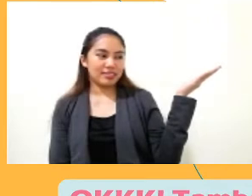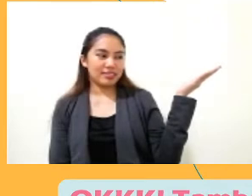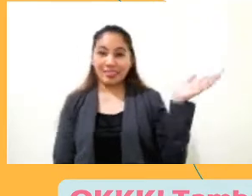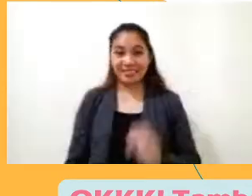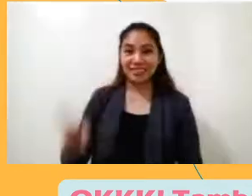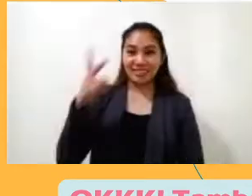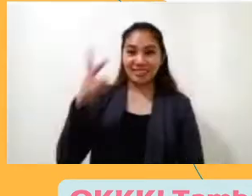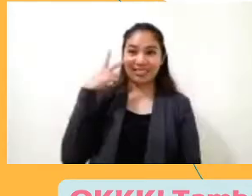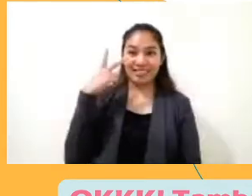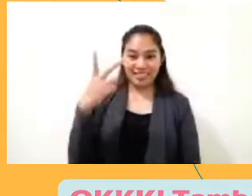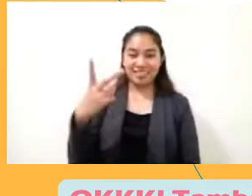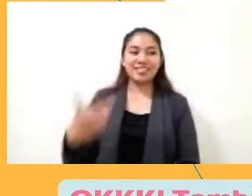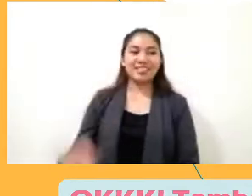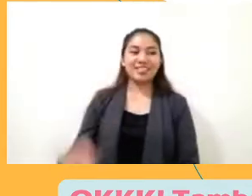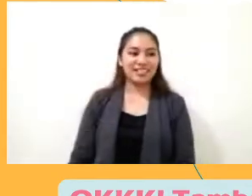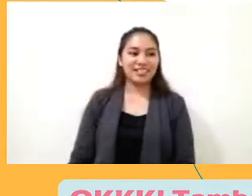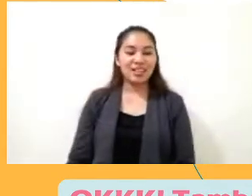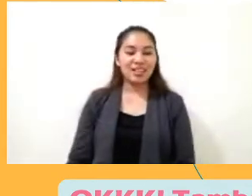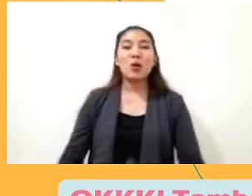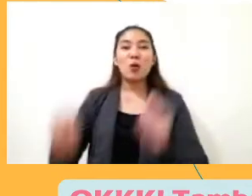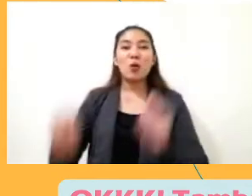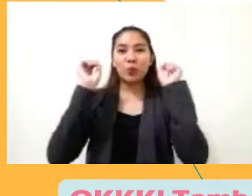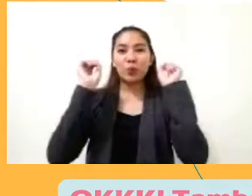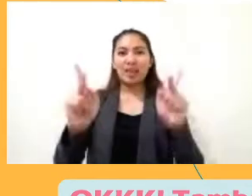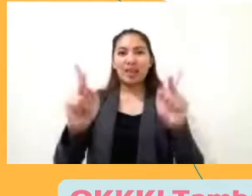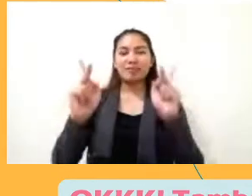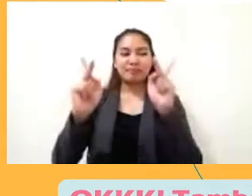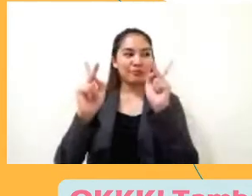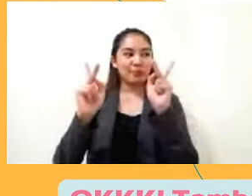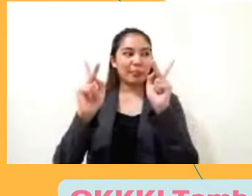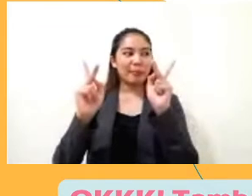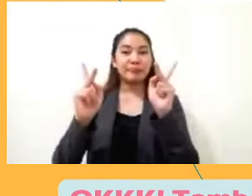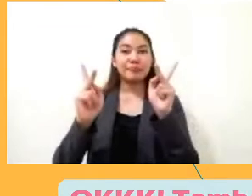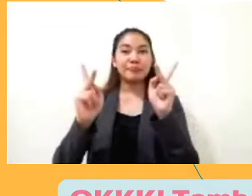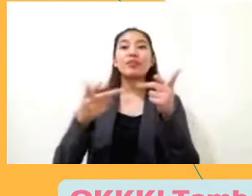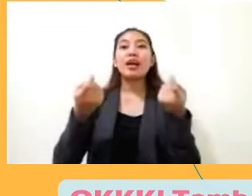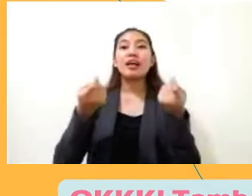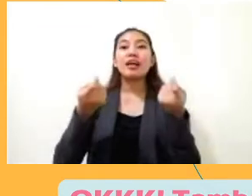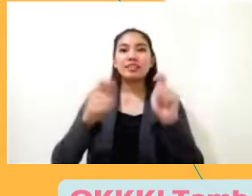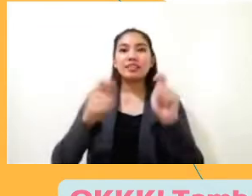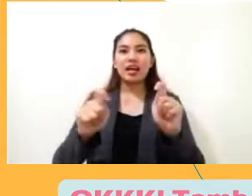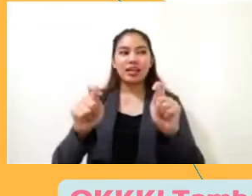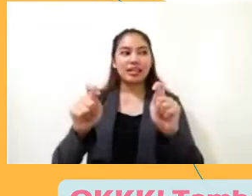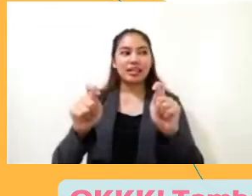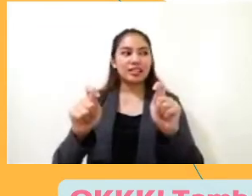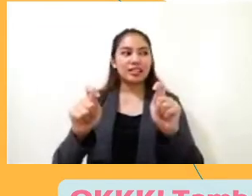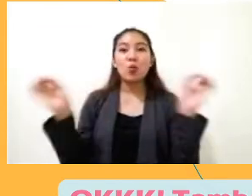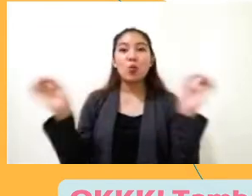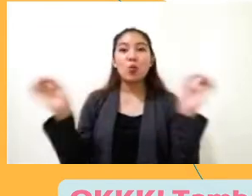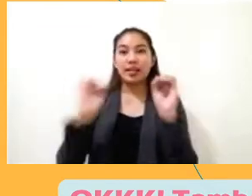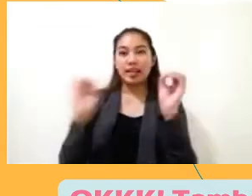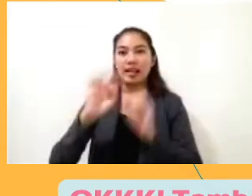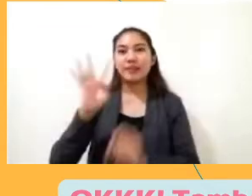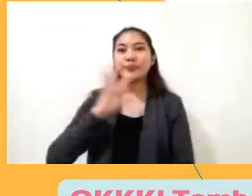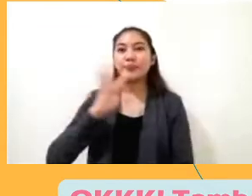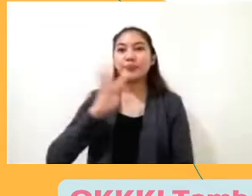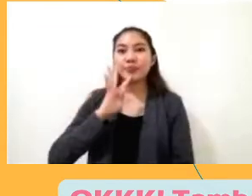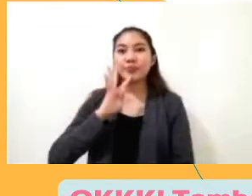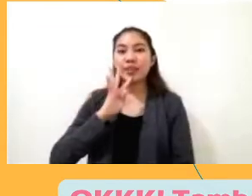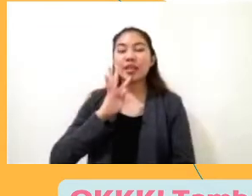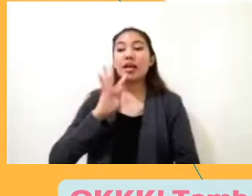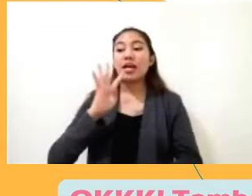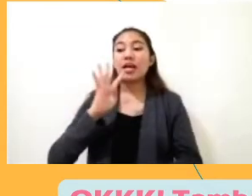Ay. Okay. So, subukan ko na hindi naman ako magsasalita this time. Tignan natin